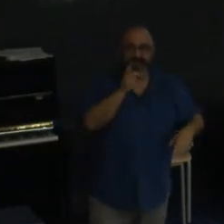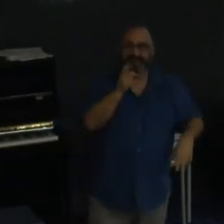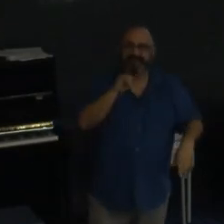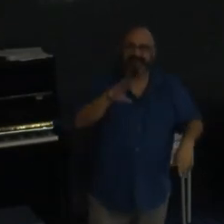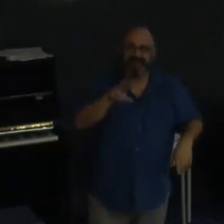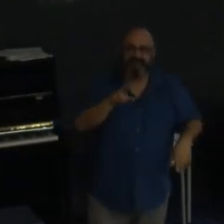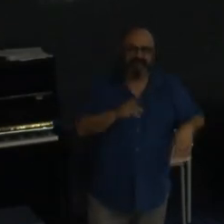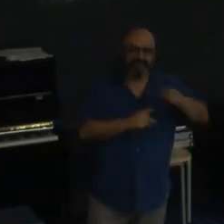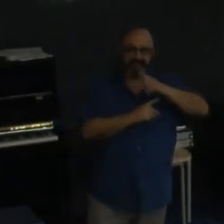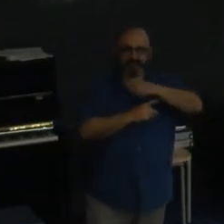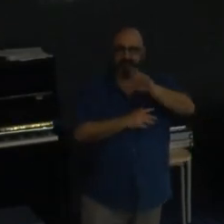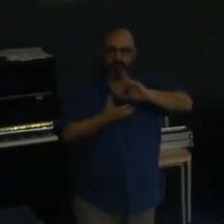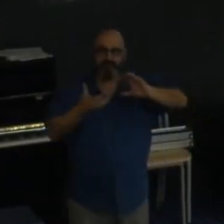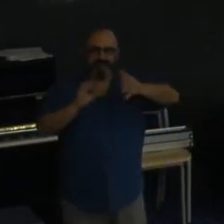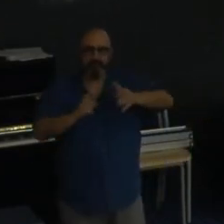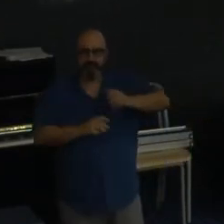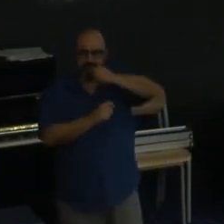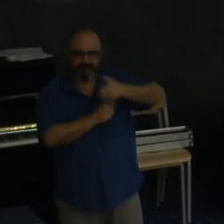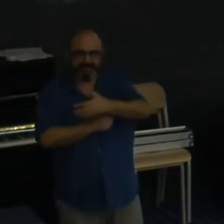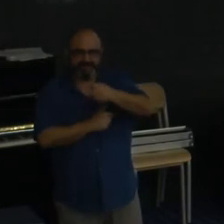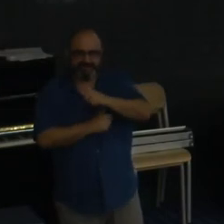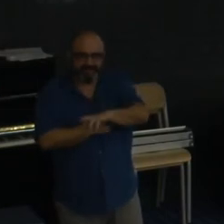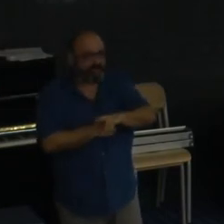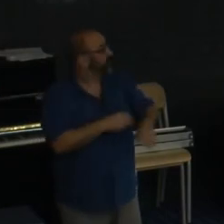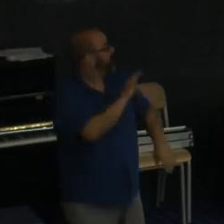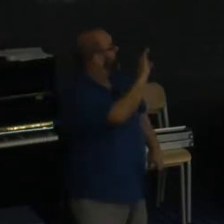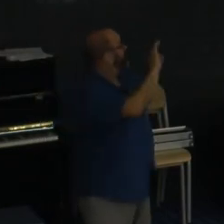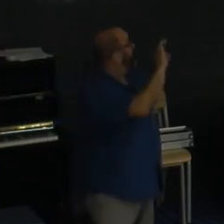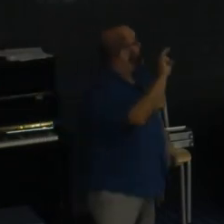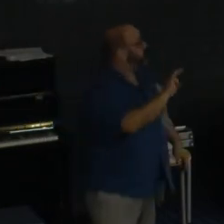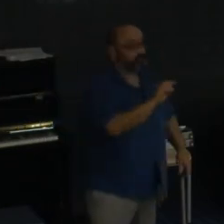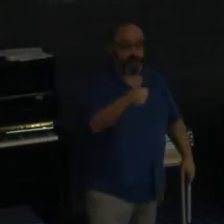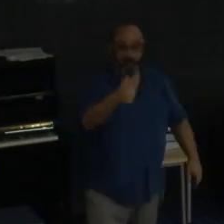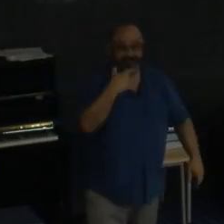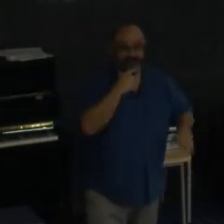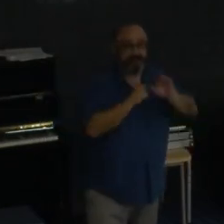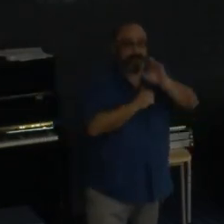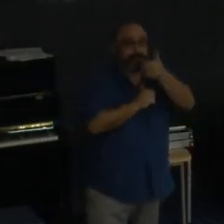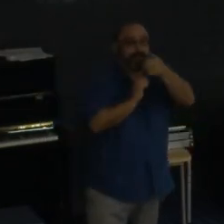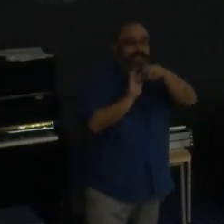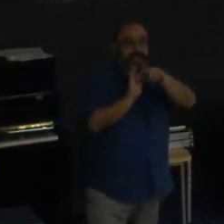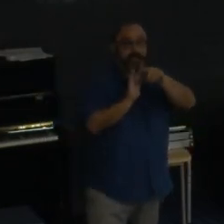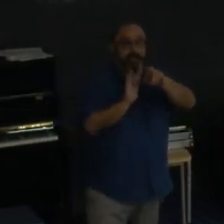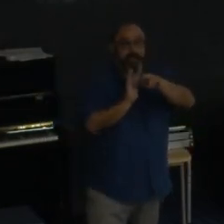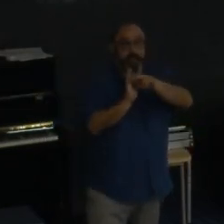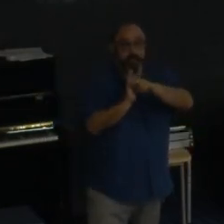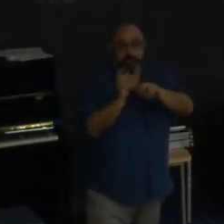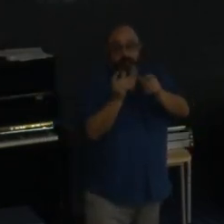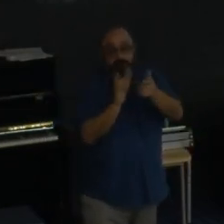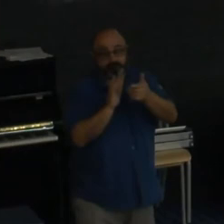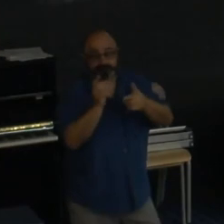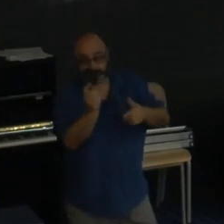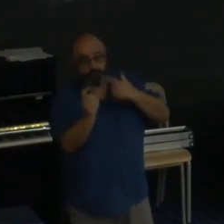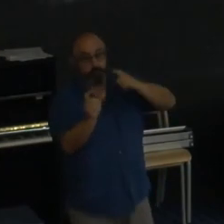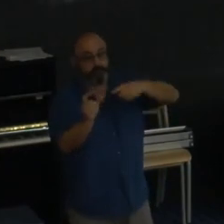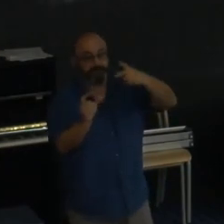temps en temps quand on s'amuse à débugger. Le %1, c'est simplement le premier argument qu'on va donner à la commande D. Ça